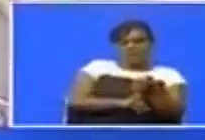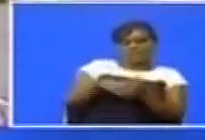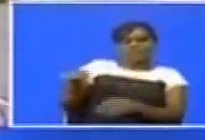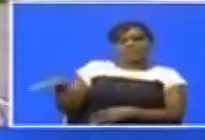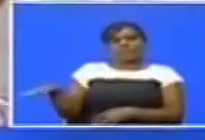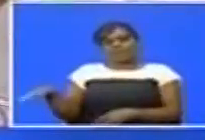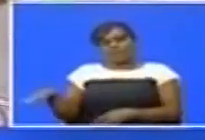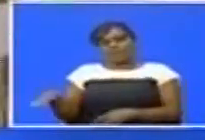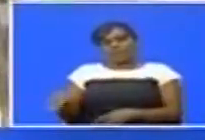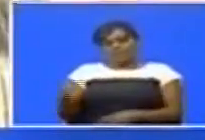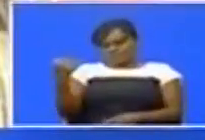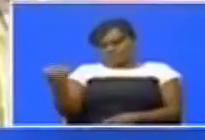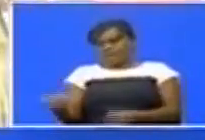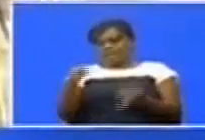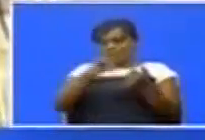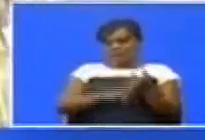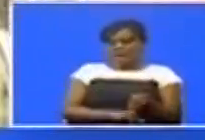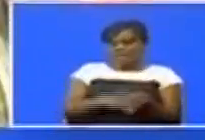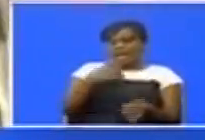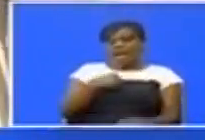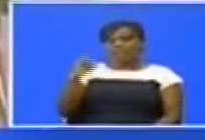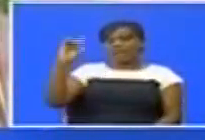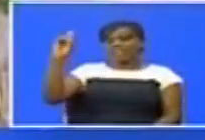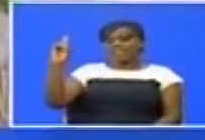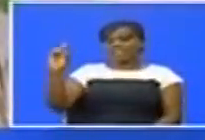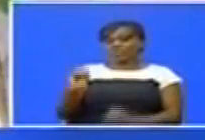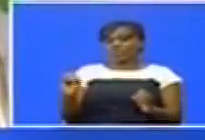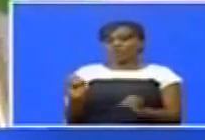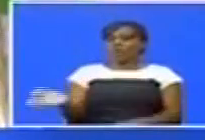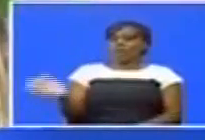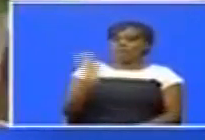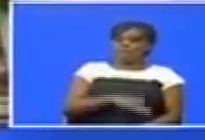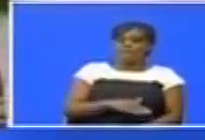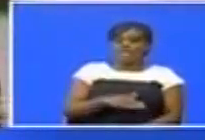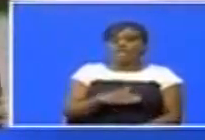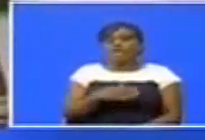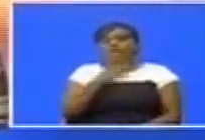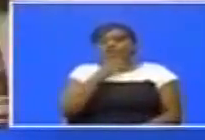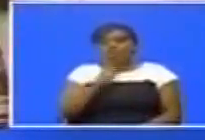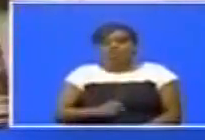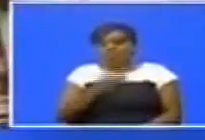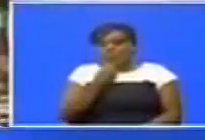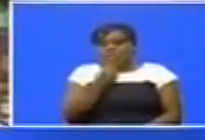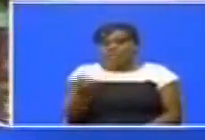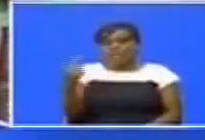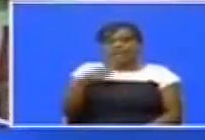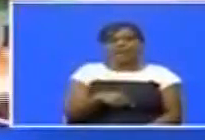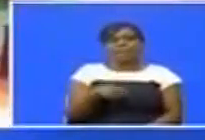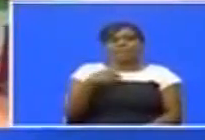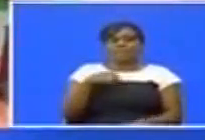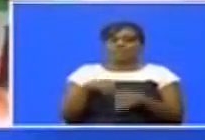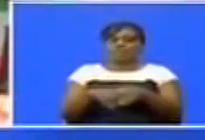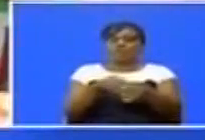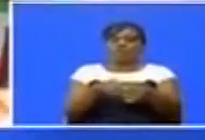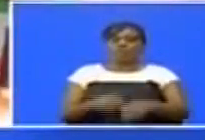Ili mtoto akiolewa kwako na hana kitambulisho, wewe leta hiyo mzee, funga hata kamba ya ng'ombe, kuja usiku, asubuhi nitakupata njiani na